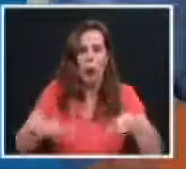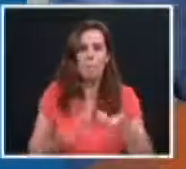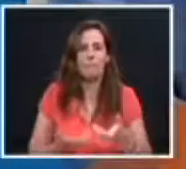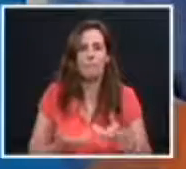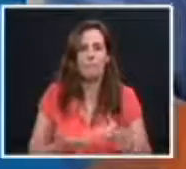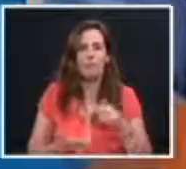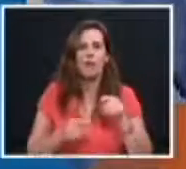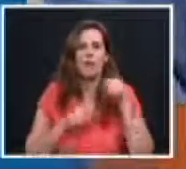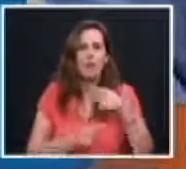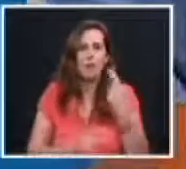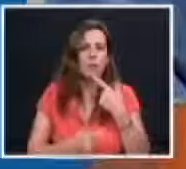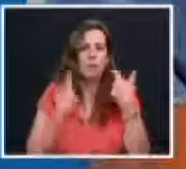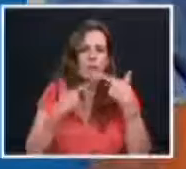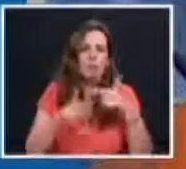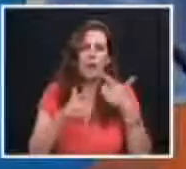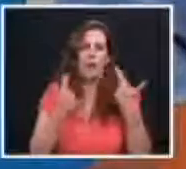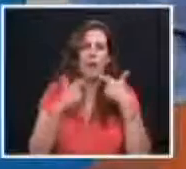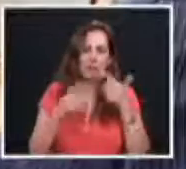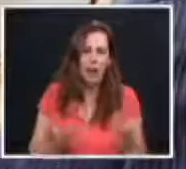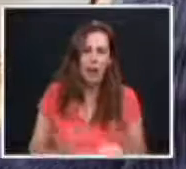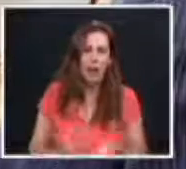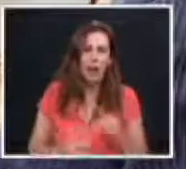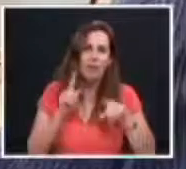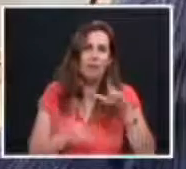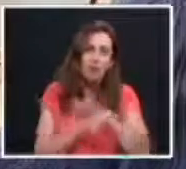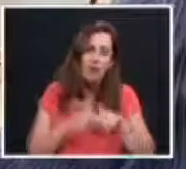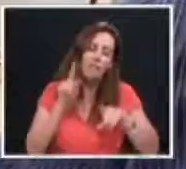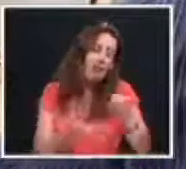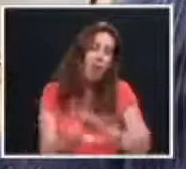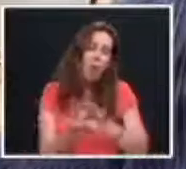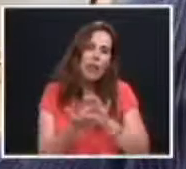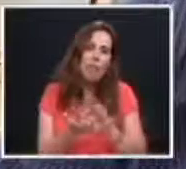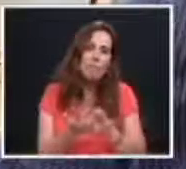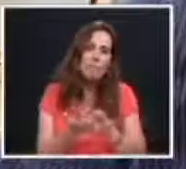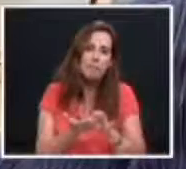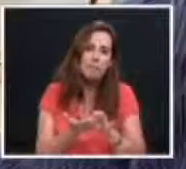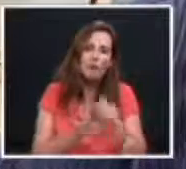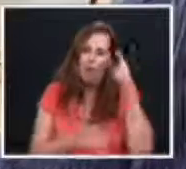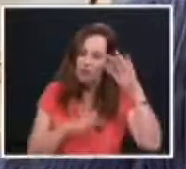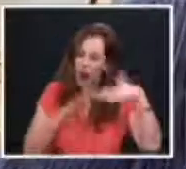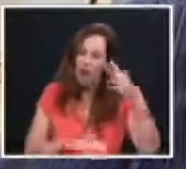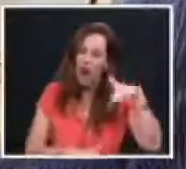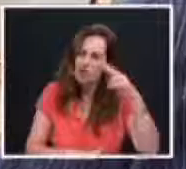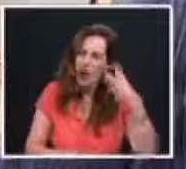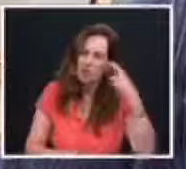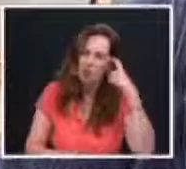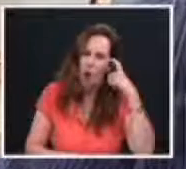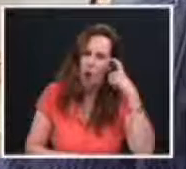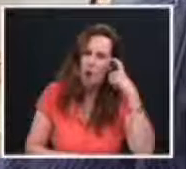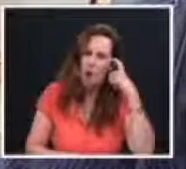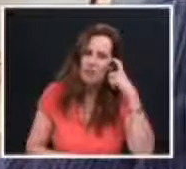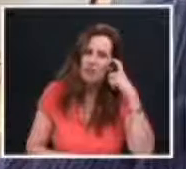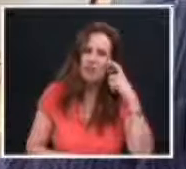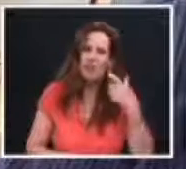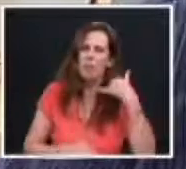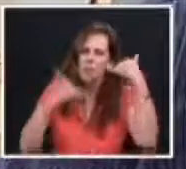וזה ניגש לך מישהו, מסביר לך איזשהו הסבר. אתה מן, אתה משתכנע, אתה חותר. חושב על זה אחרי זה עוד שעתיים, וזה שמרים